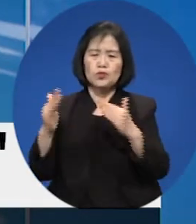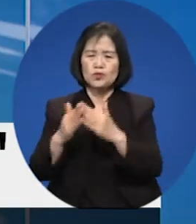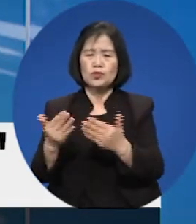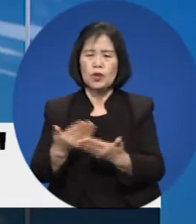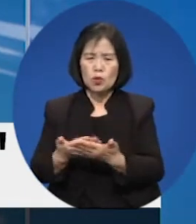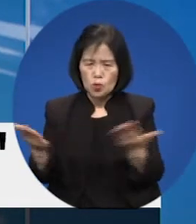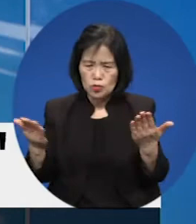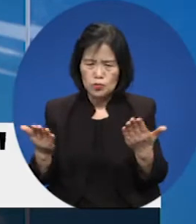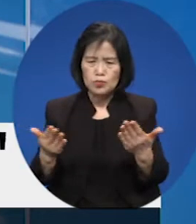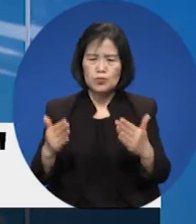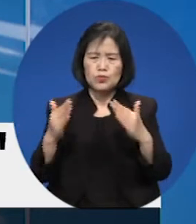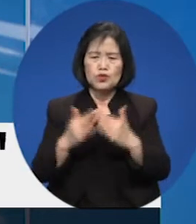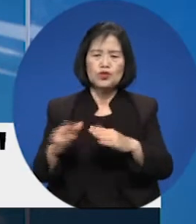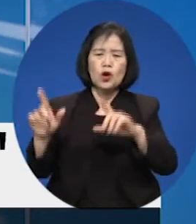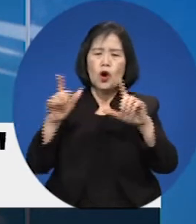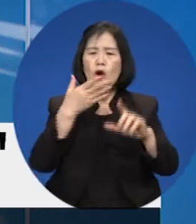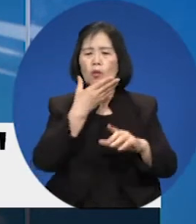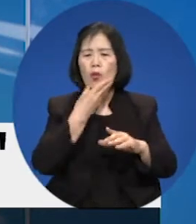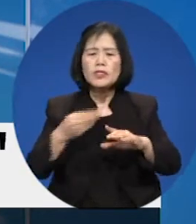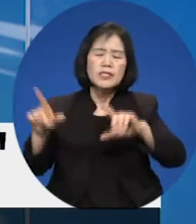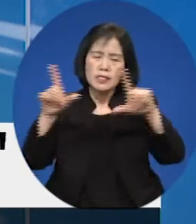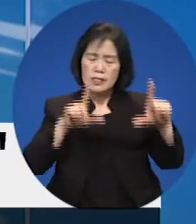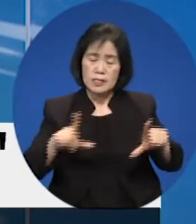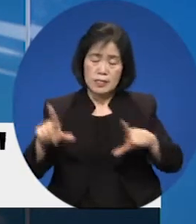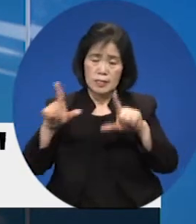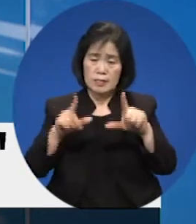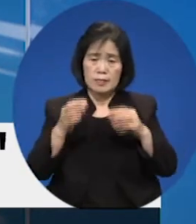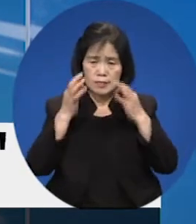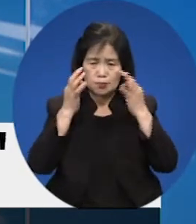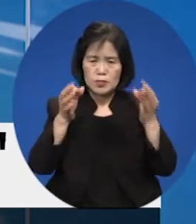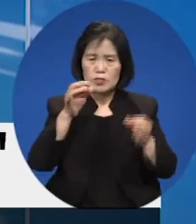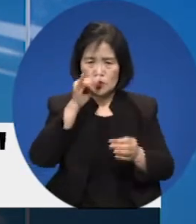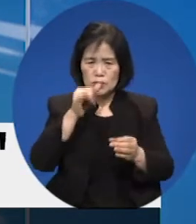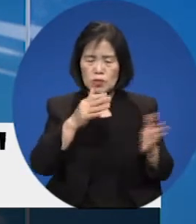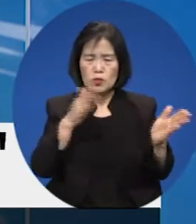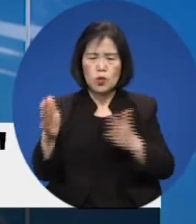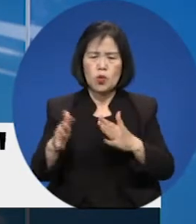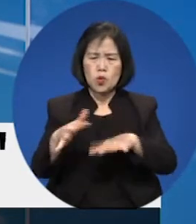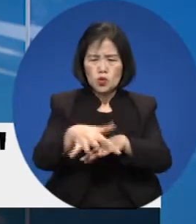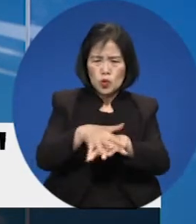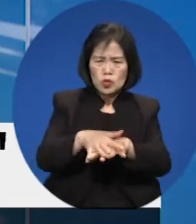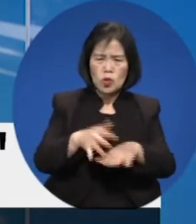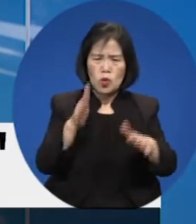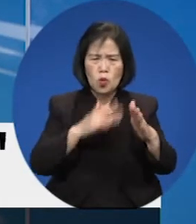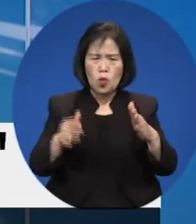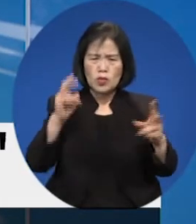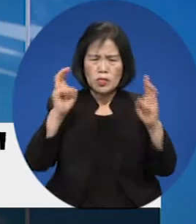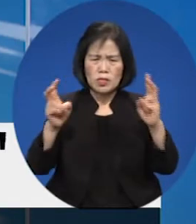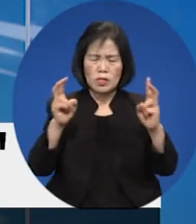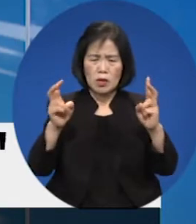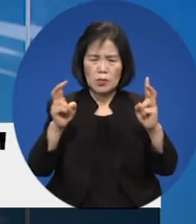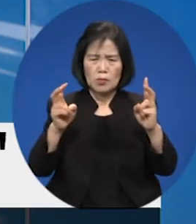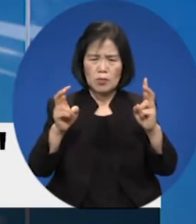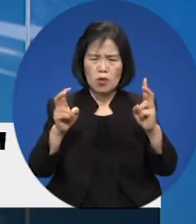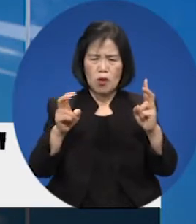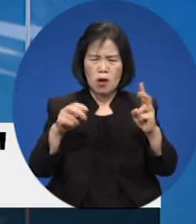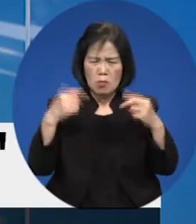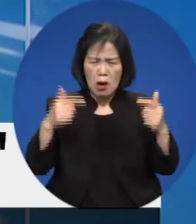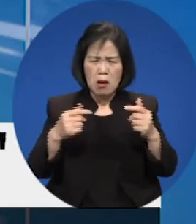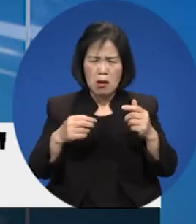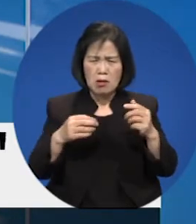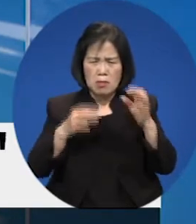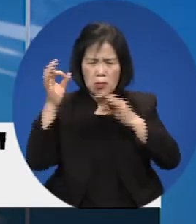하고 또 주거복지 도 힘을 쓰고 이런 것들은 분명히 숨 기능이죠 그 다음에 조직이 공기업 이라고 해서 항상 그 기업의 일탈이 있는건 아니지